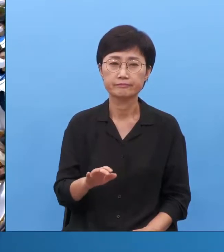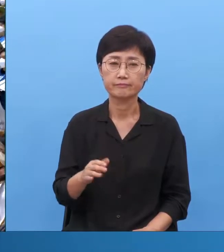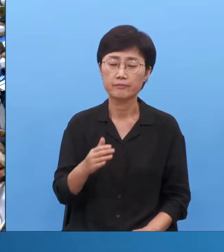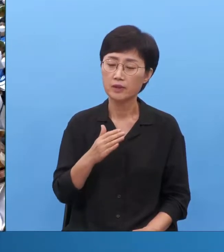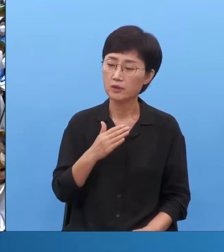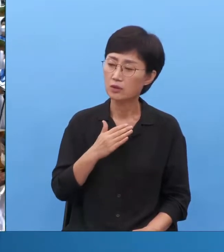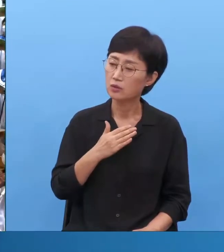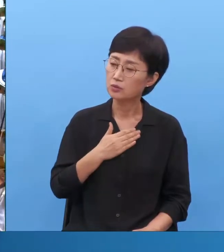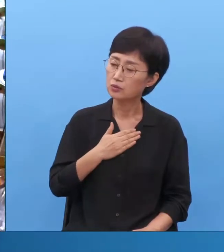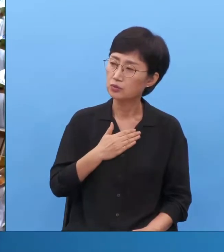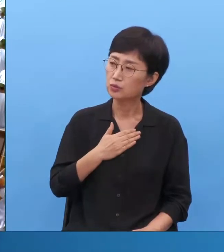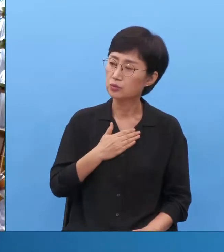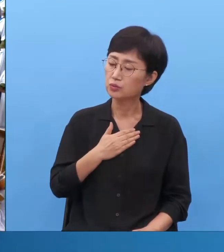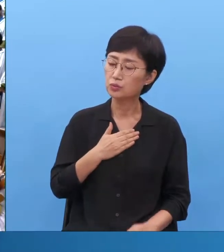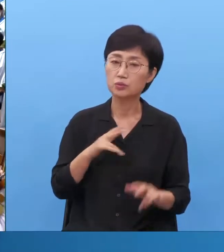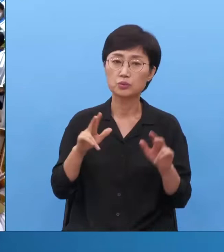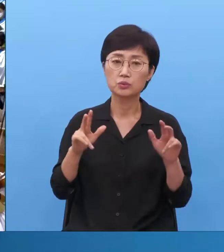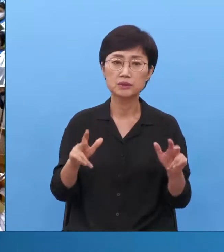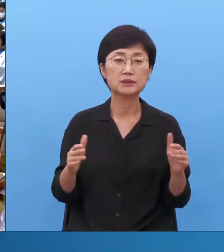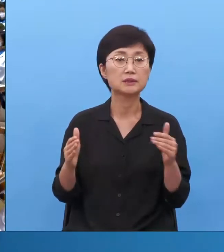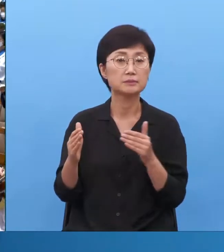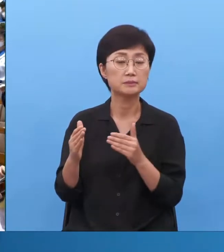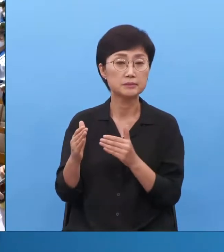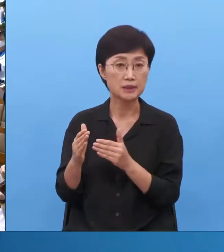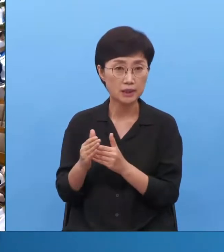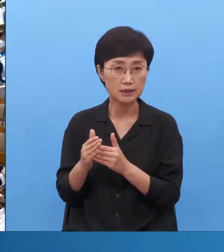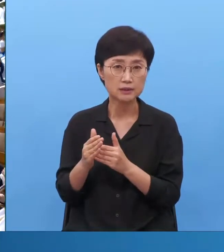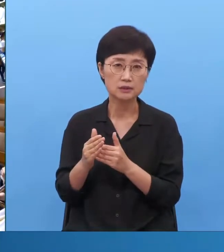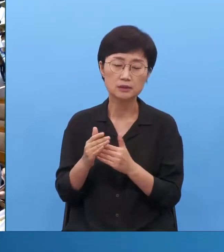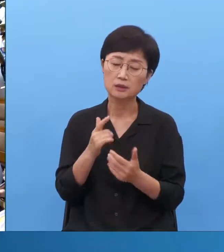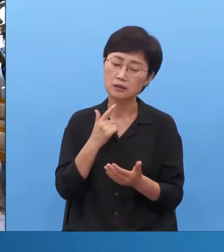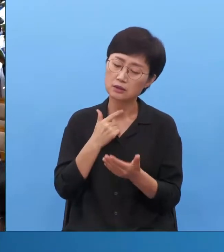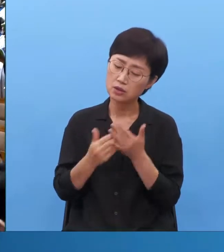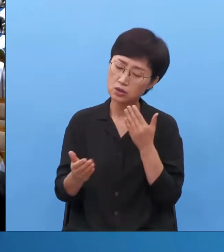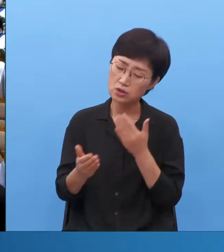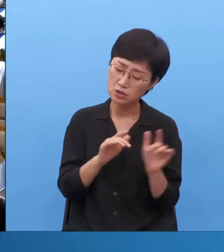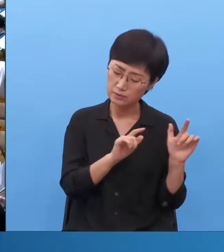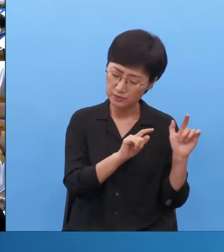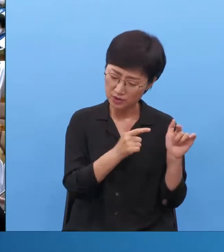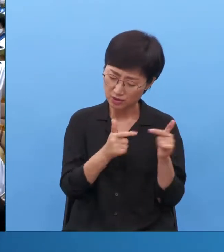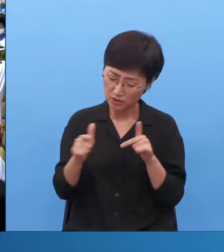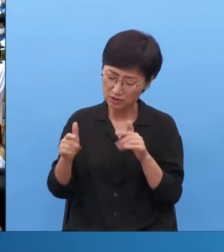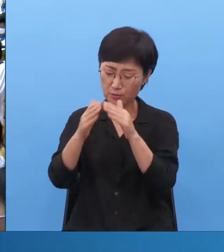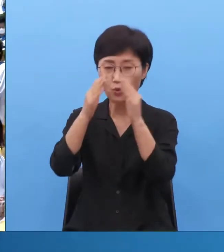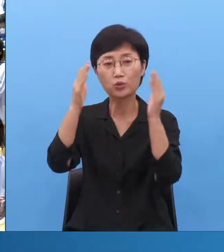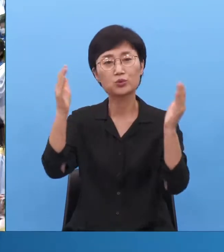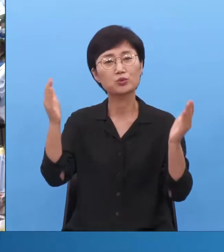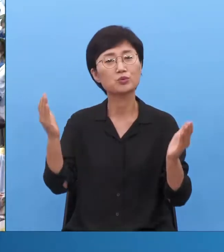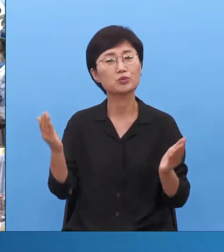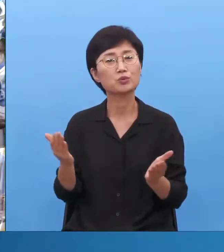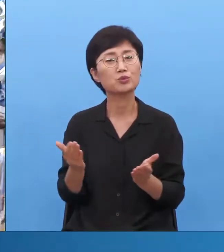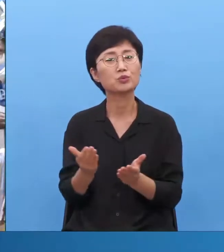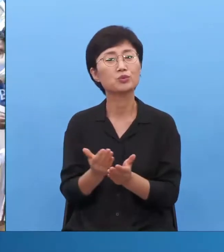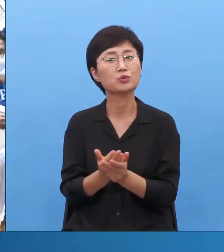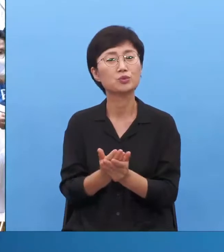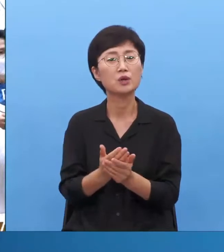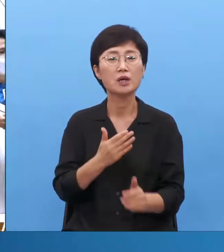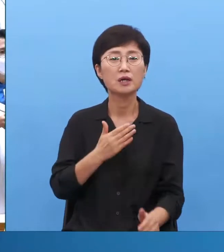내가 누려왔던 모든 것들이